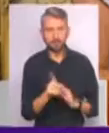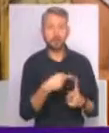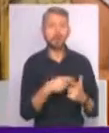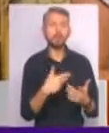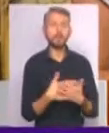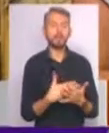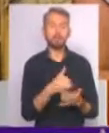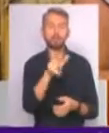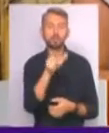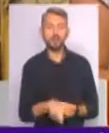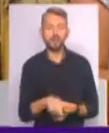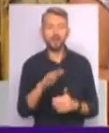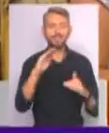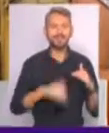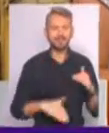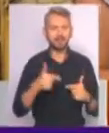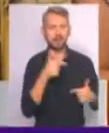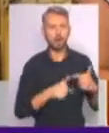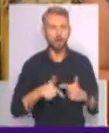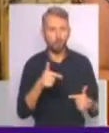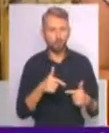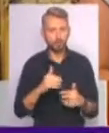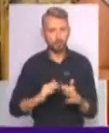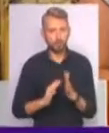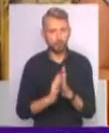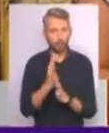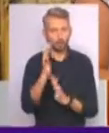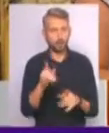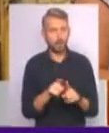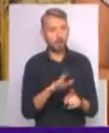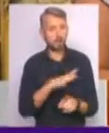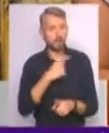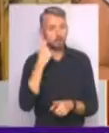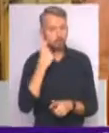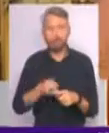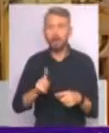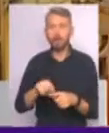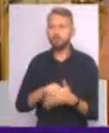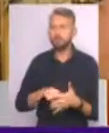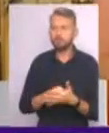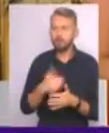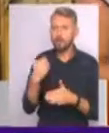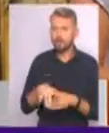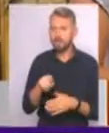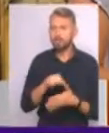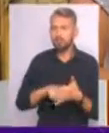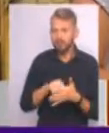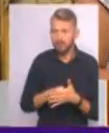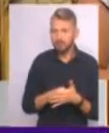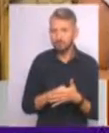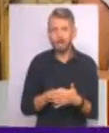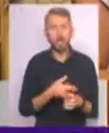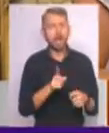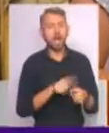допустим, у человека низкий гормон роста. Так бывает с возрастом. Тобто це да? Обумовлено вже тоже, тими причинами, конечно, на які ми...